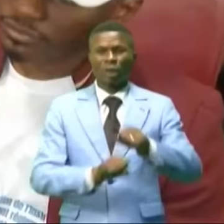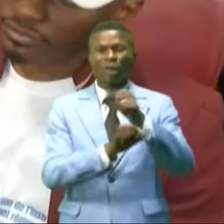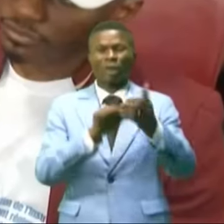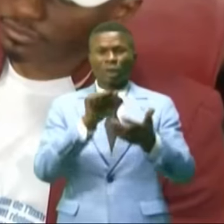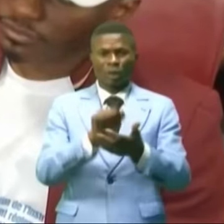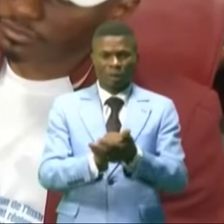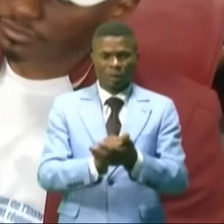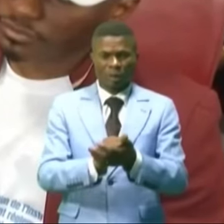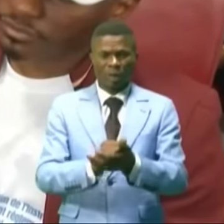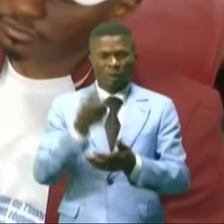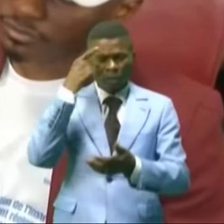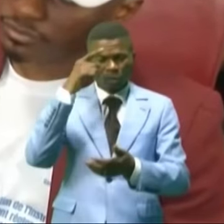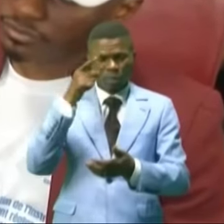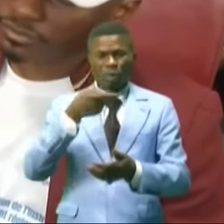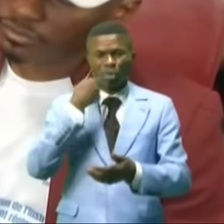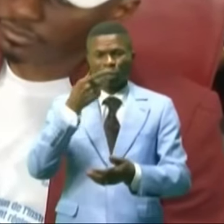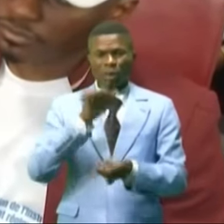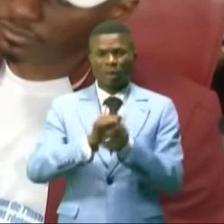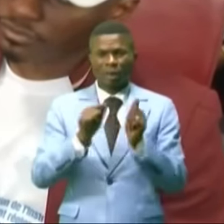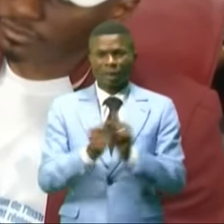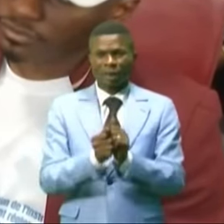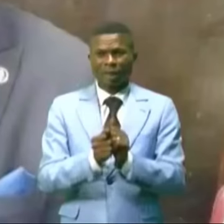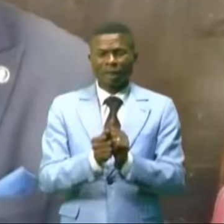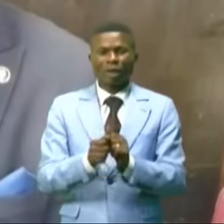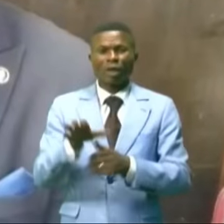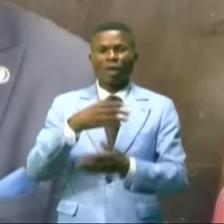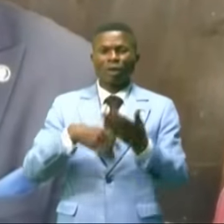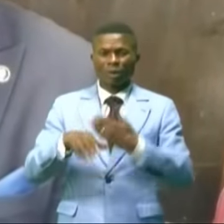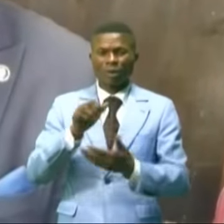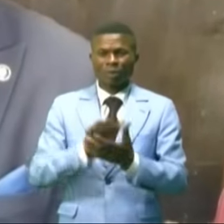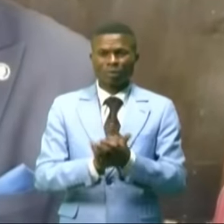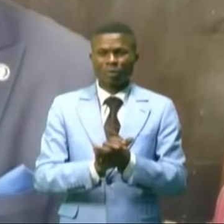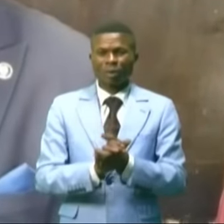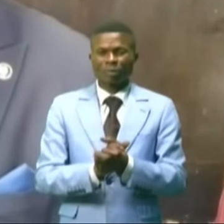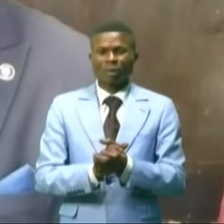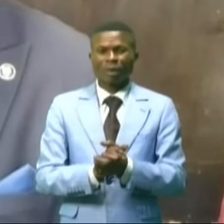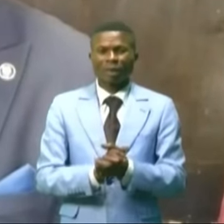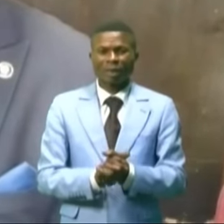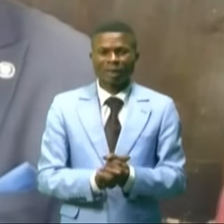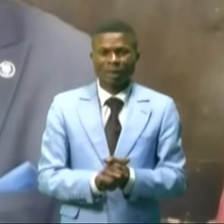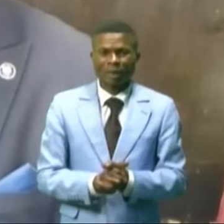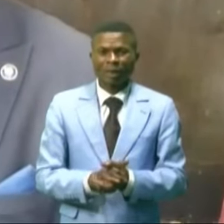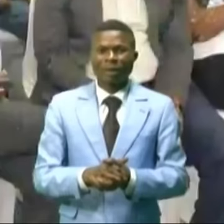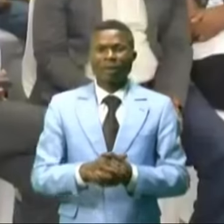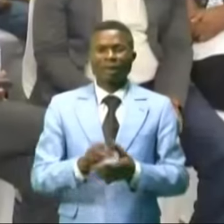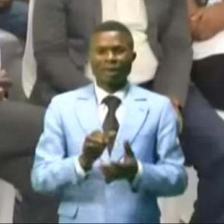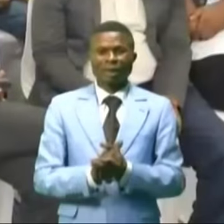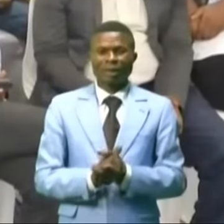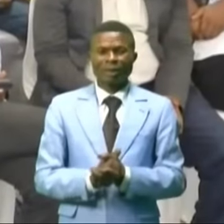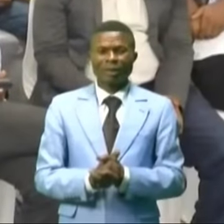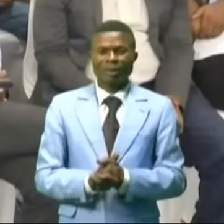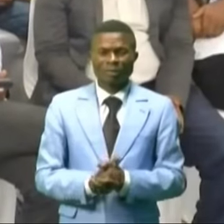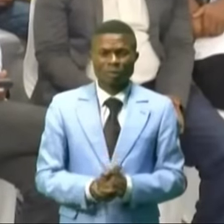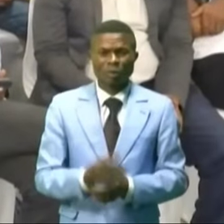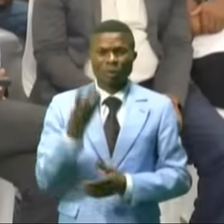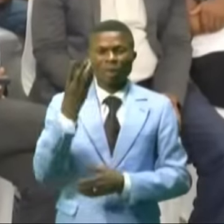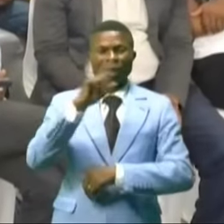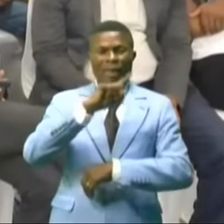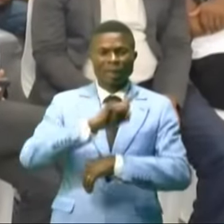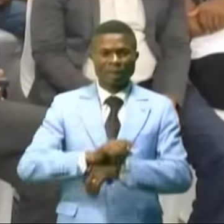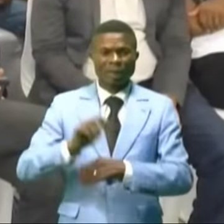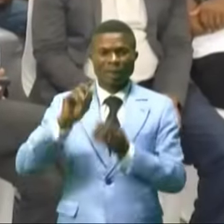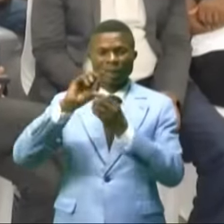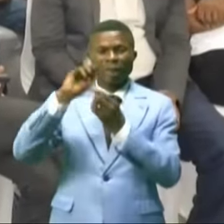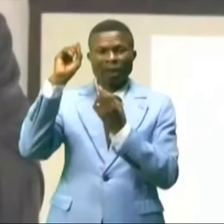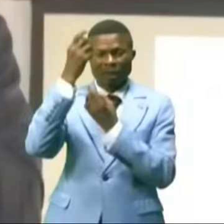urgentes prises par le gouvernement pour la stabilité du taux d'échange sur toute l'étendue de la République. Cette campagne, menée dans les 4 districts de la